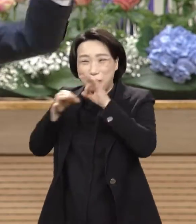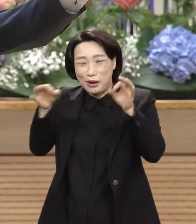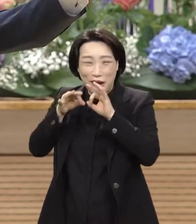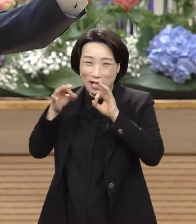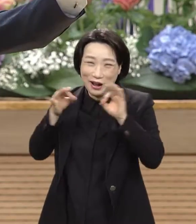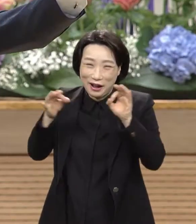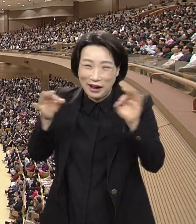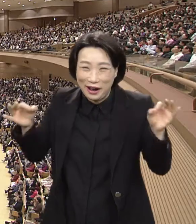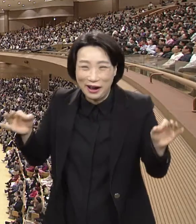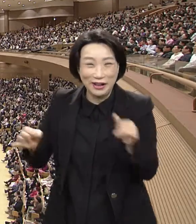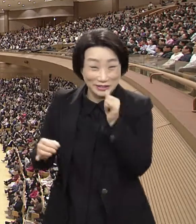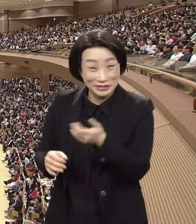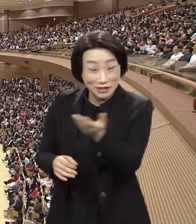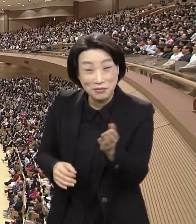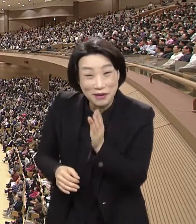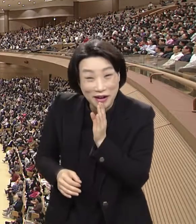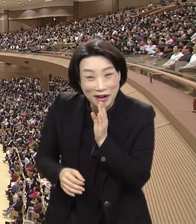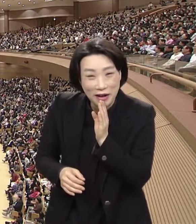하소서